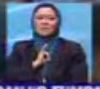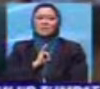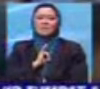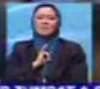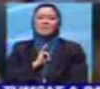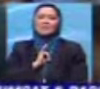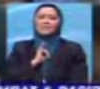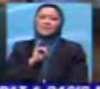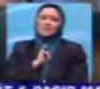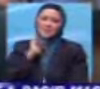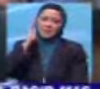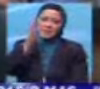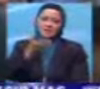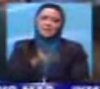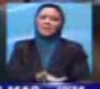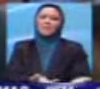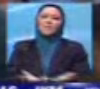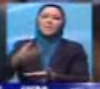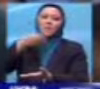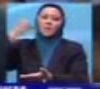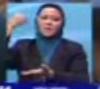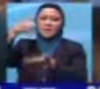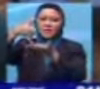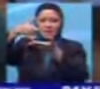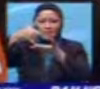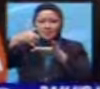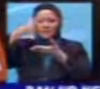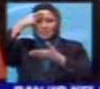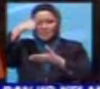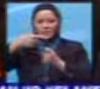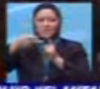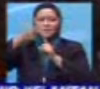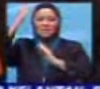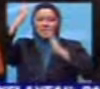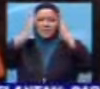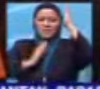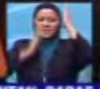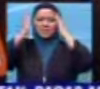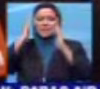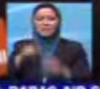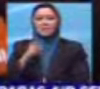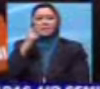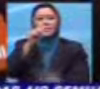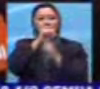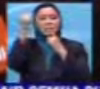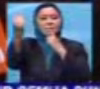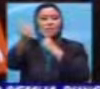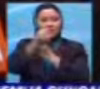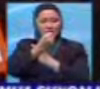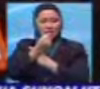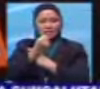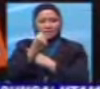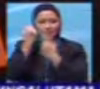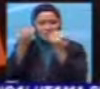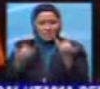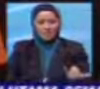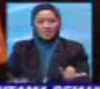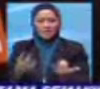akan buat balik trofi itu untuk di Penang dan Malaysia. InsyaAllah. Okay, nah, nampak suasana tu, nampak dalam kat dalam ni macam